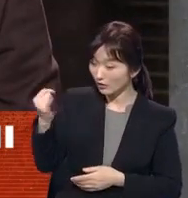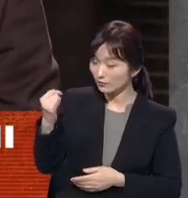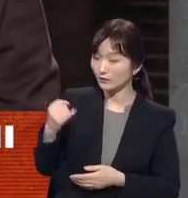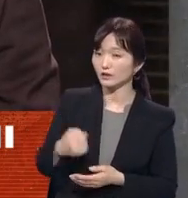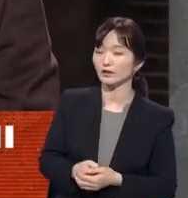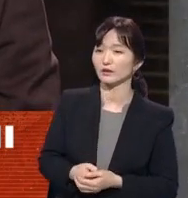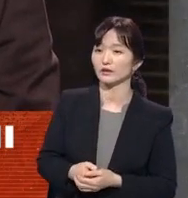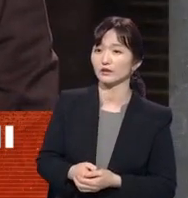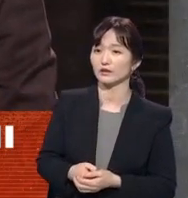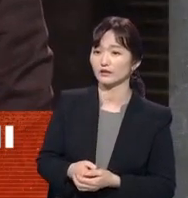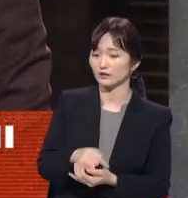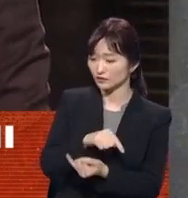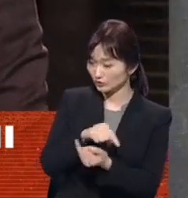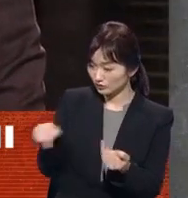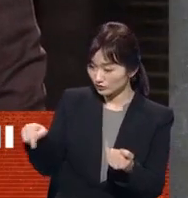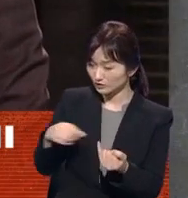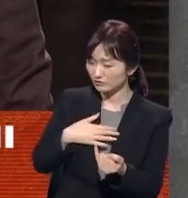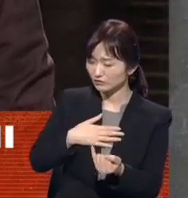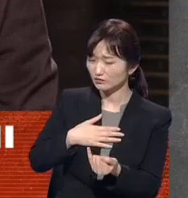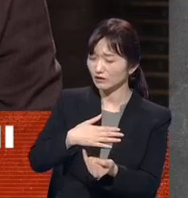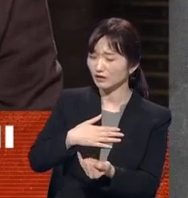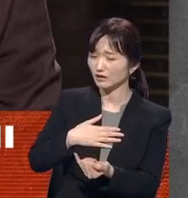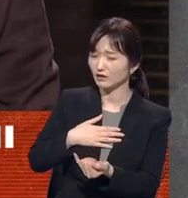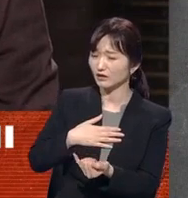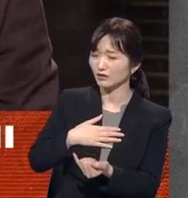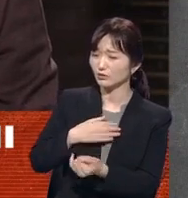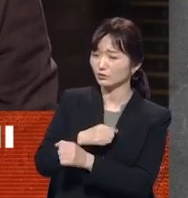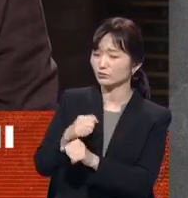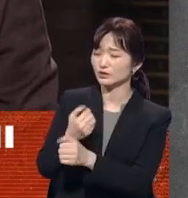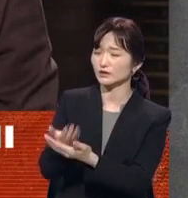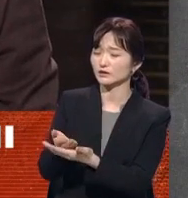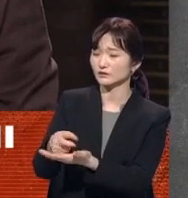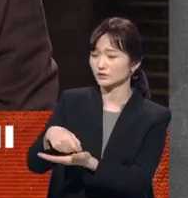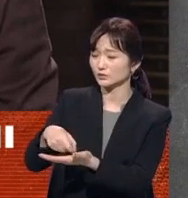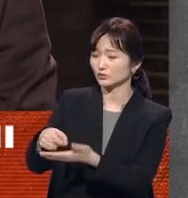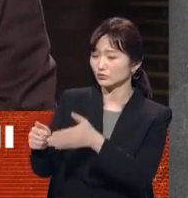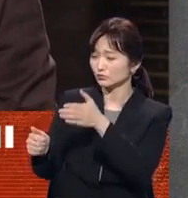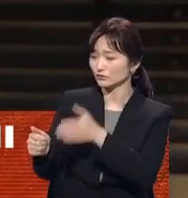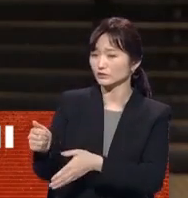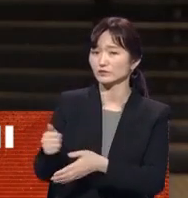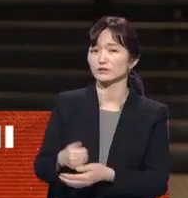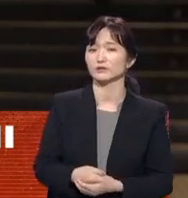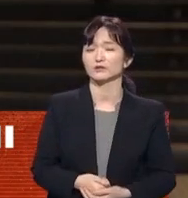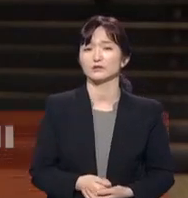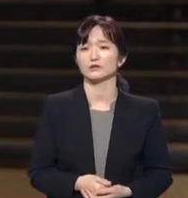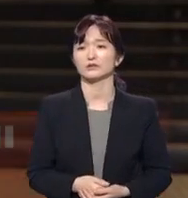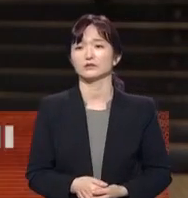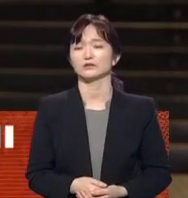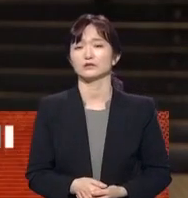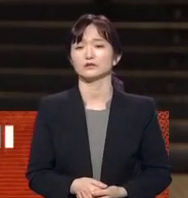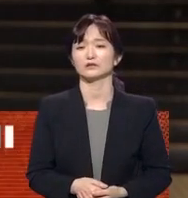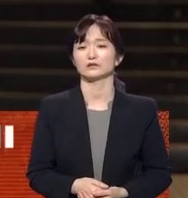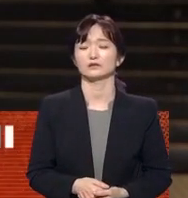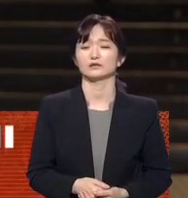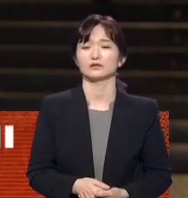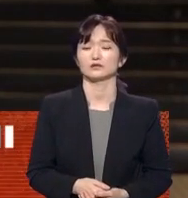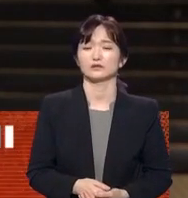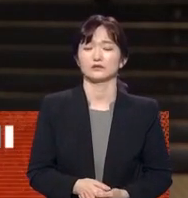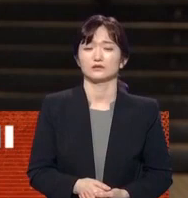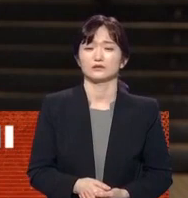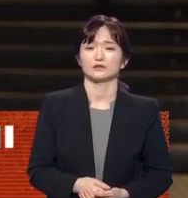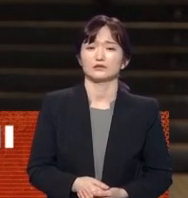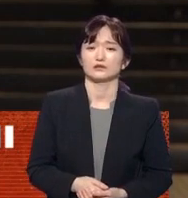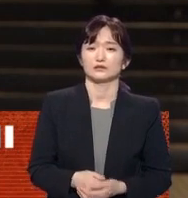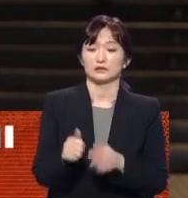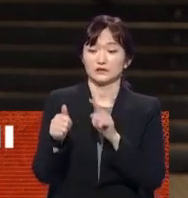아빠가 탄원서 좀 이걸로 여자란 얘기예요 지금 그렇죠 어 그리고 실제이 사람 같은 경우에는 뭔가 범죄를